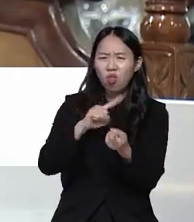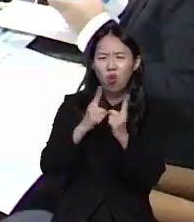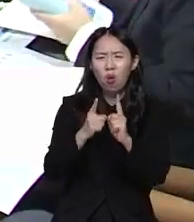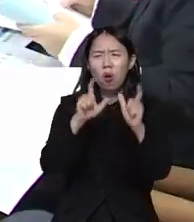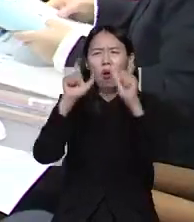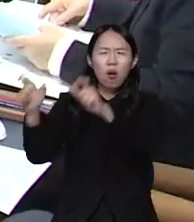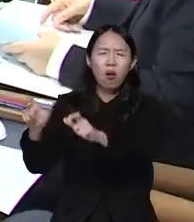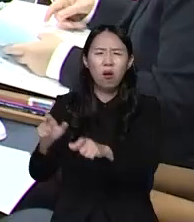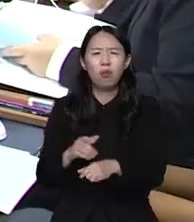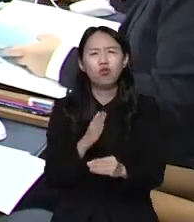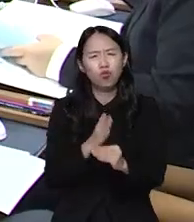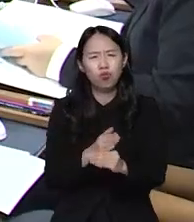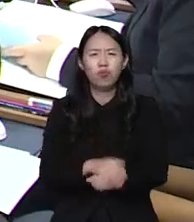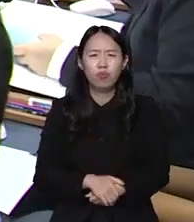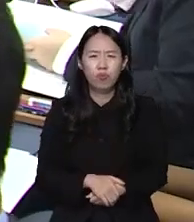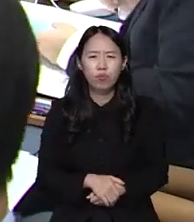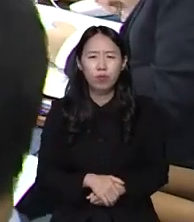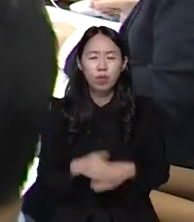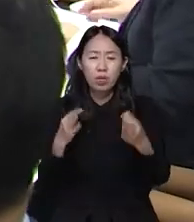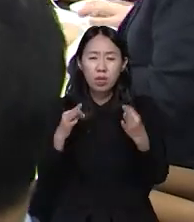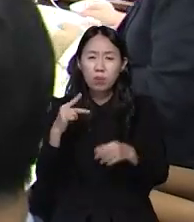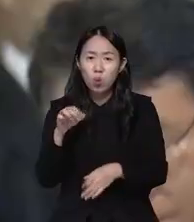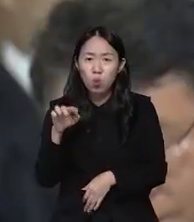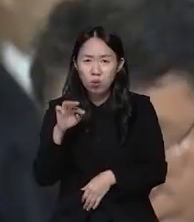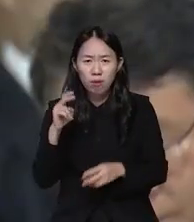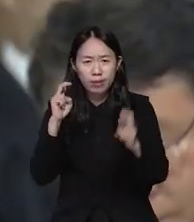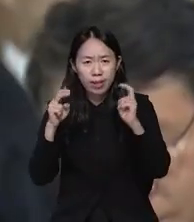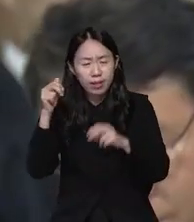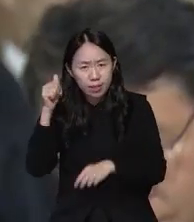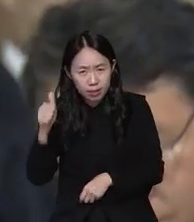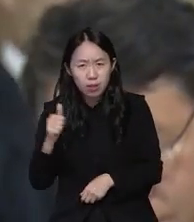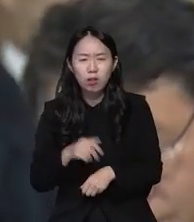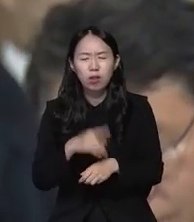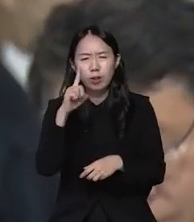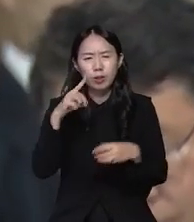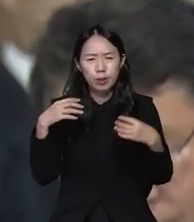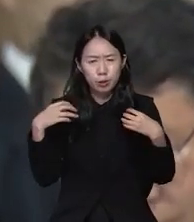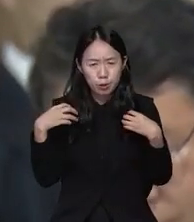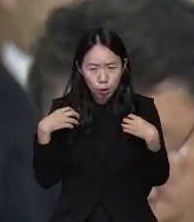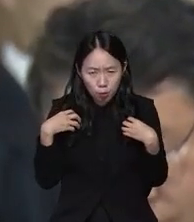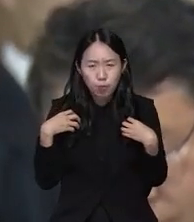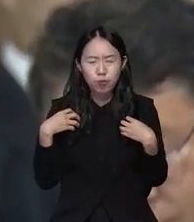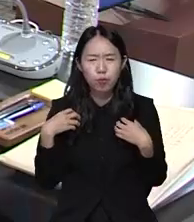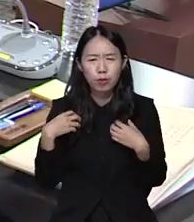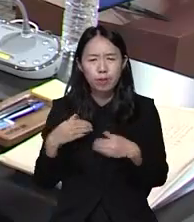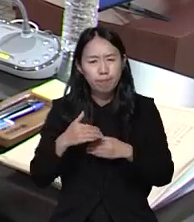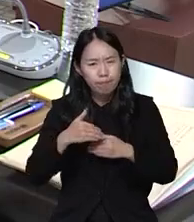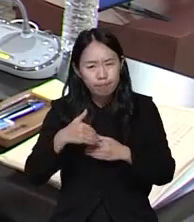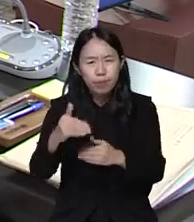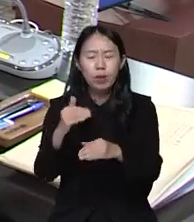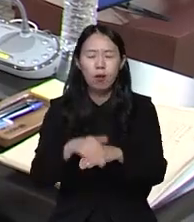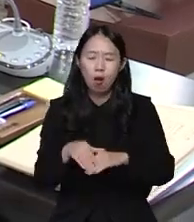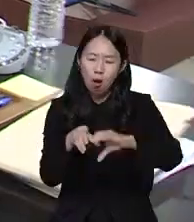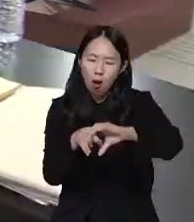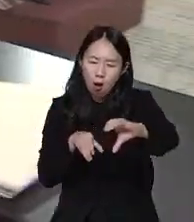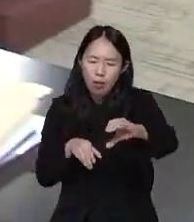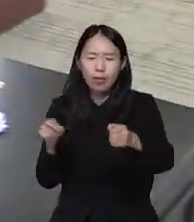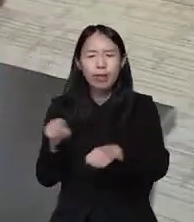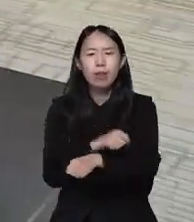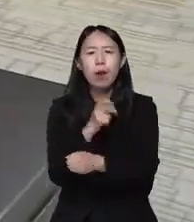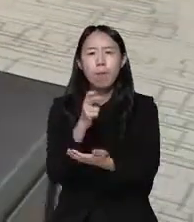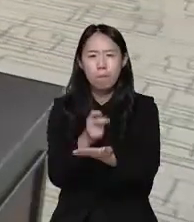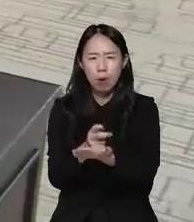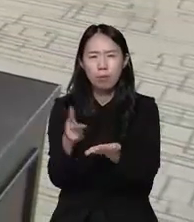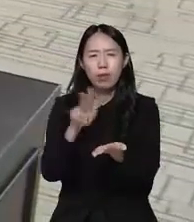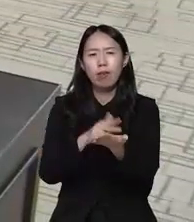같아요. 이에 대해 김동철 사장은 정부 주도로 송전망 구축 작업을 추진하는 이른바 송전망 특별법